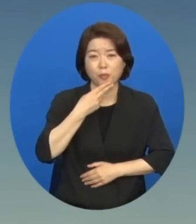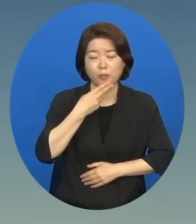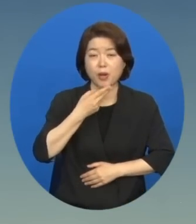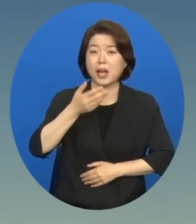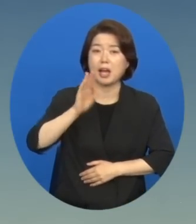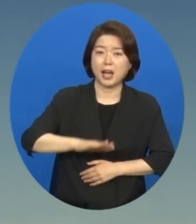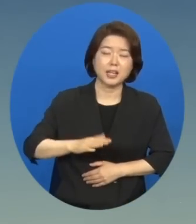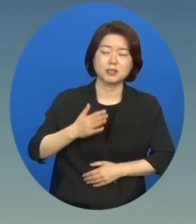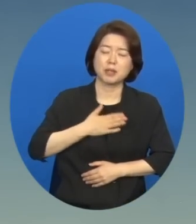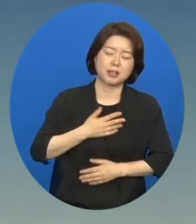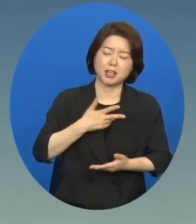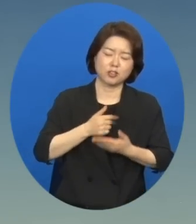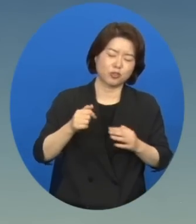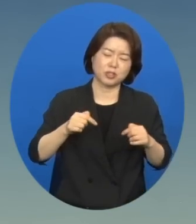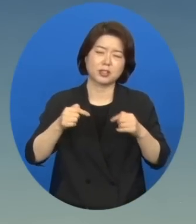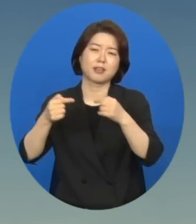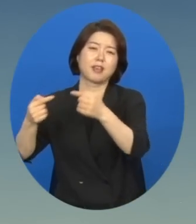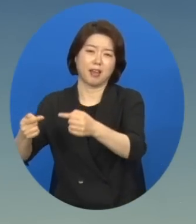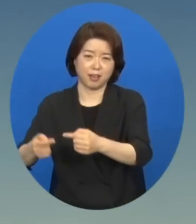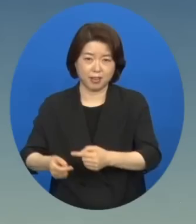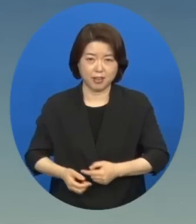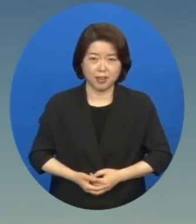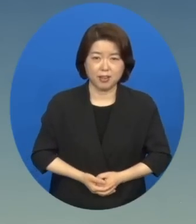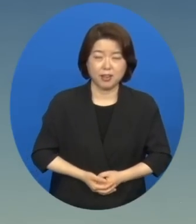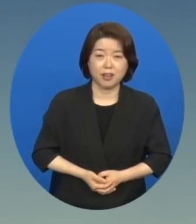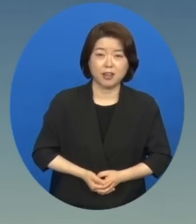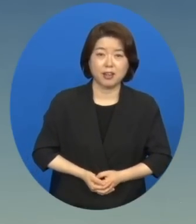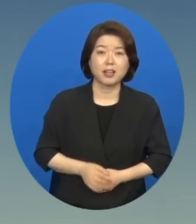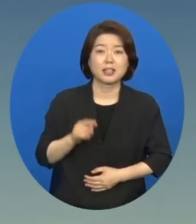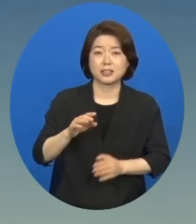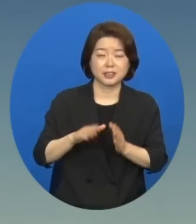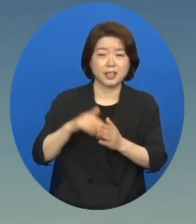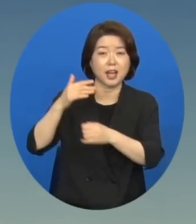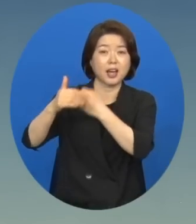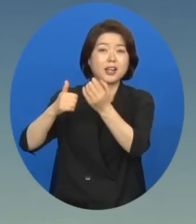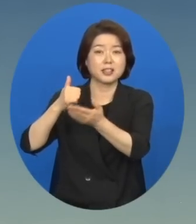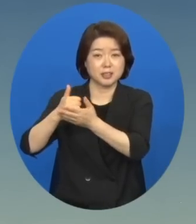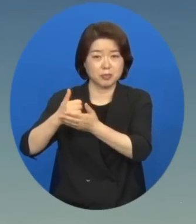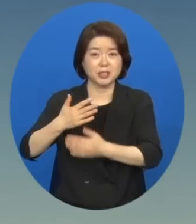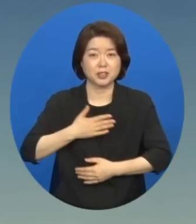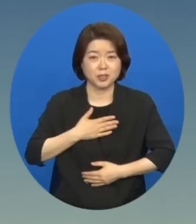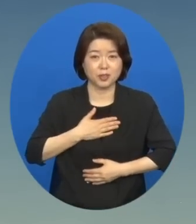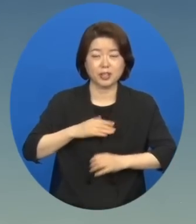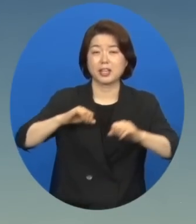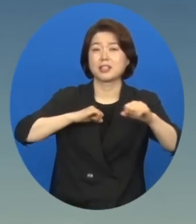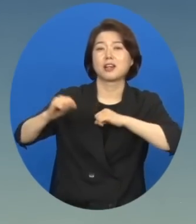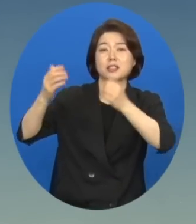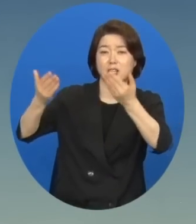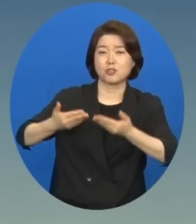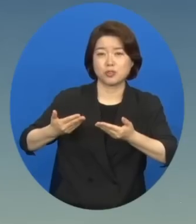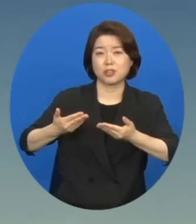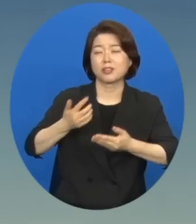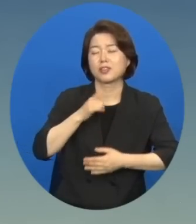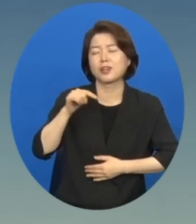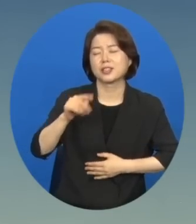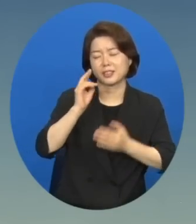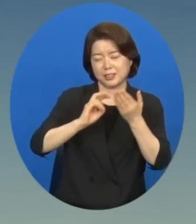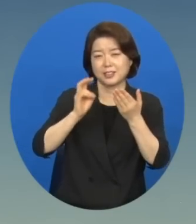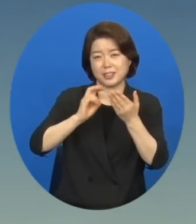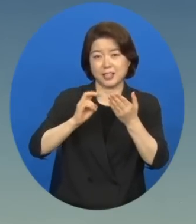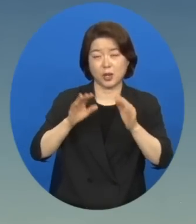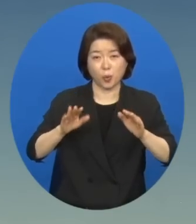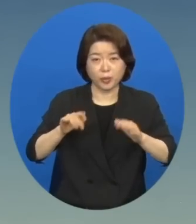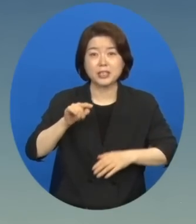그래도 저 주님께 나아가요. 그러면서 하나님이 그날 저에게 역사하셨던 그 찬양에 우리 이